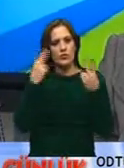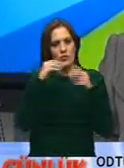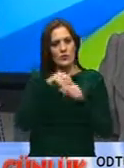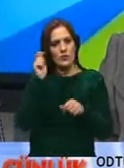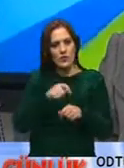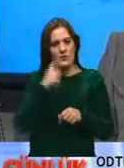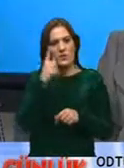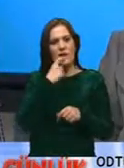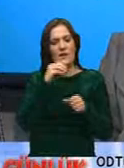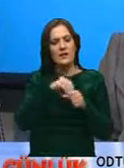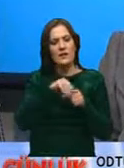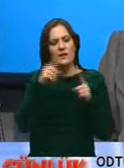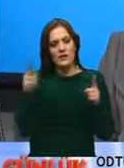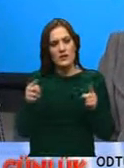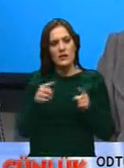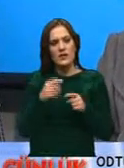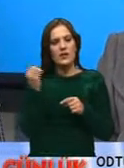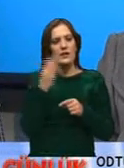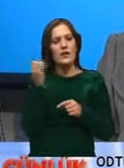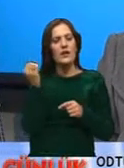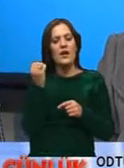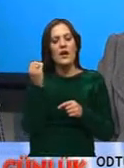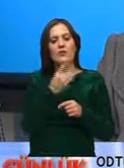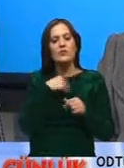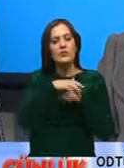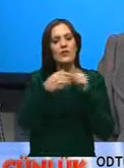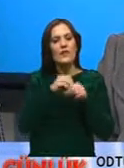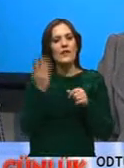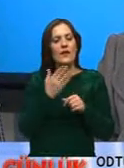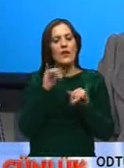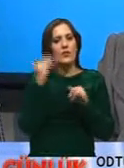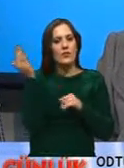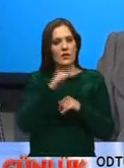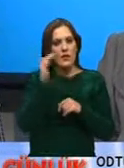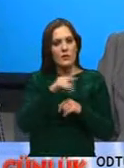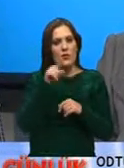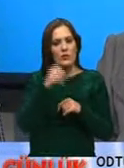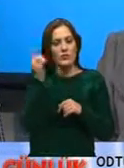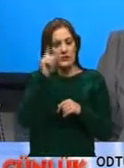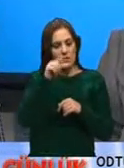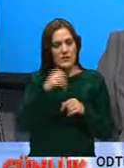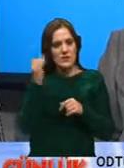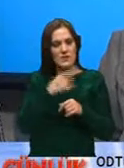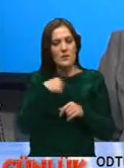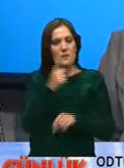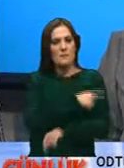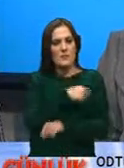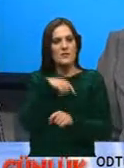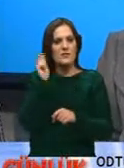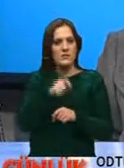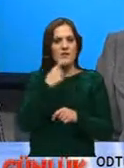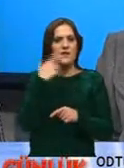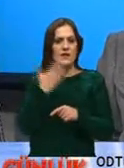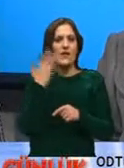da yapıp yılda kaç tane ülkeden ne kadar oyun gelmiş onu sayıp birinciliğimizi ilan